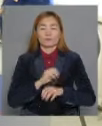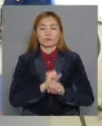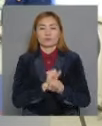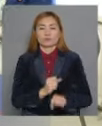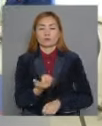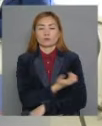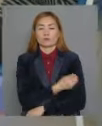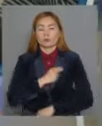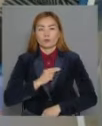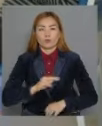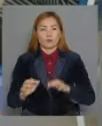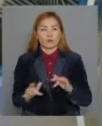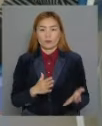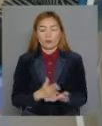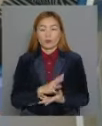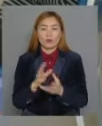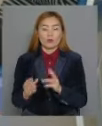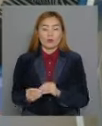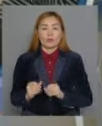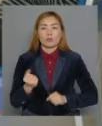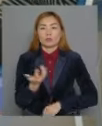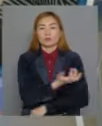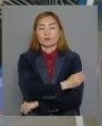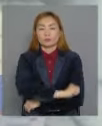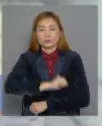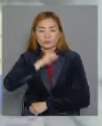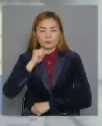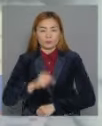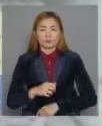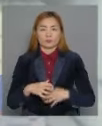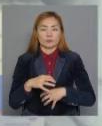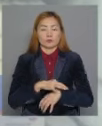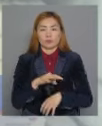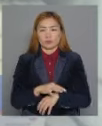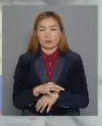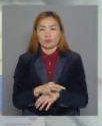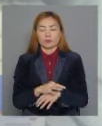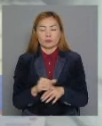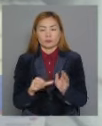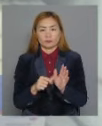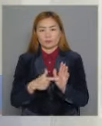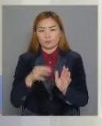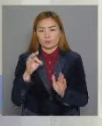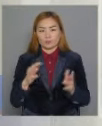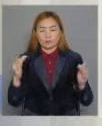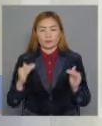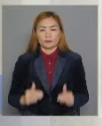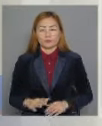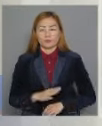иммундау жұмыстары жүргізілді. Жүргізілген екпе жұмыстарының арқасында қызылша ауруы 7-6 есе